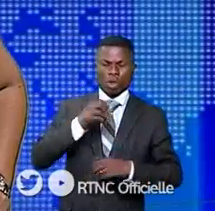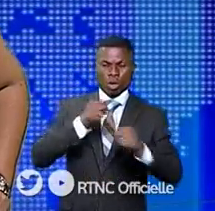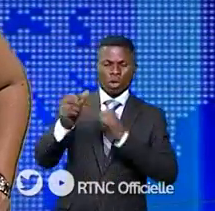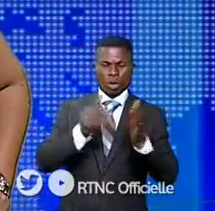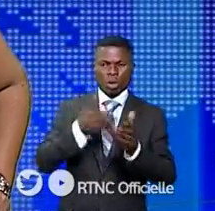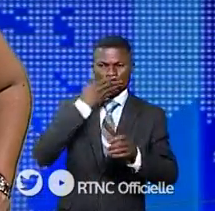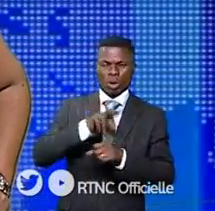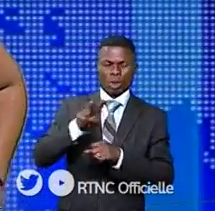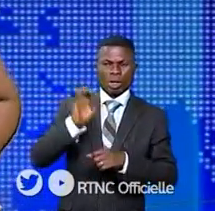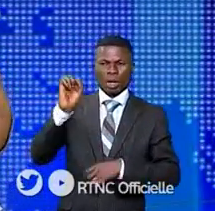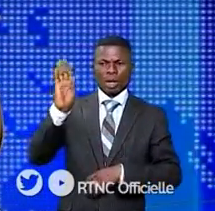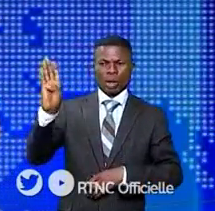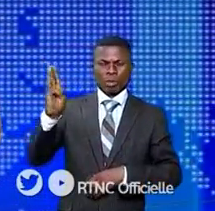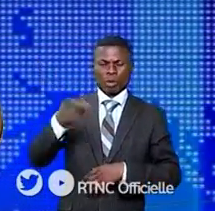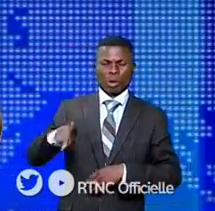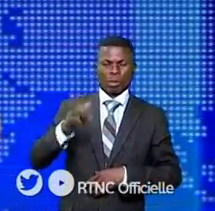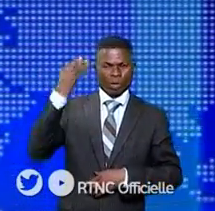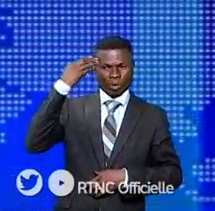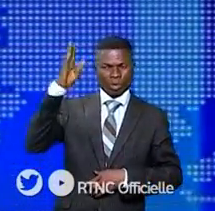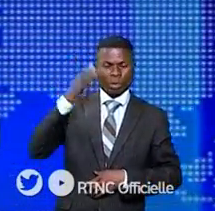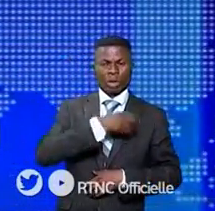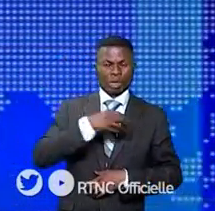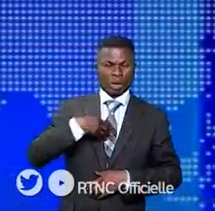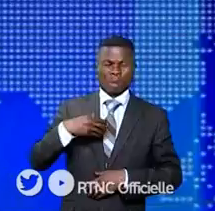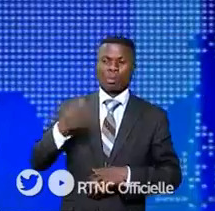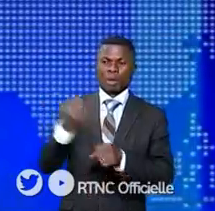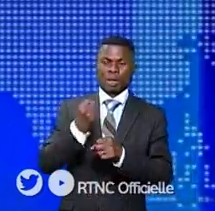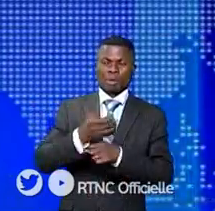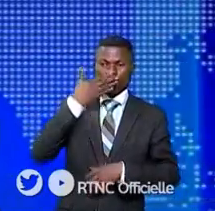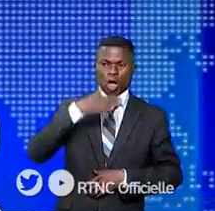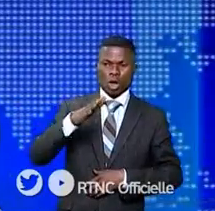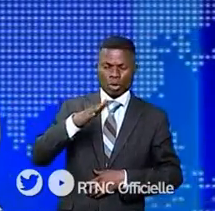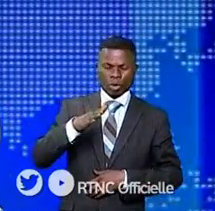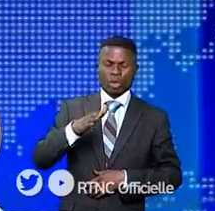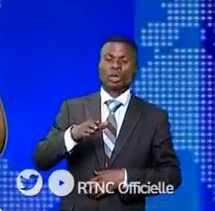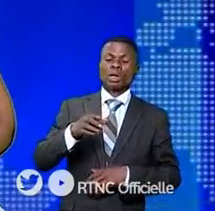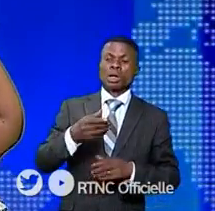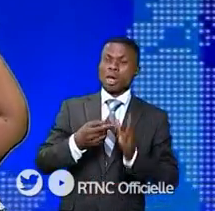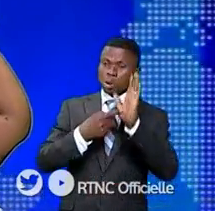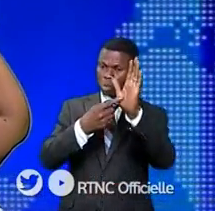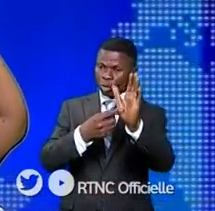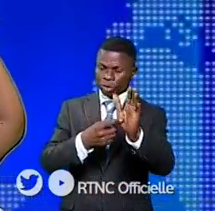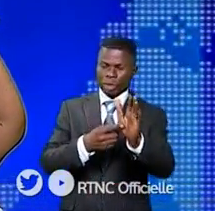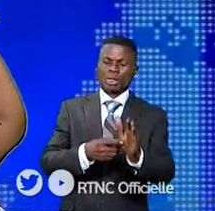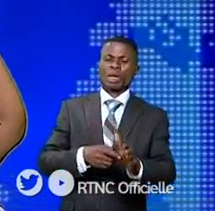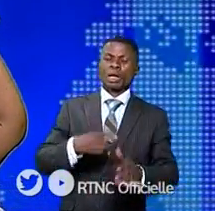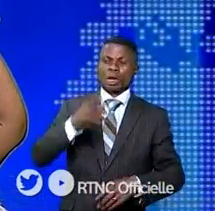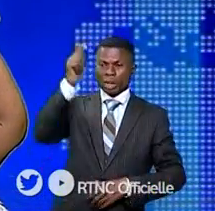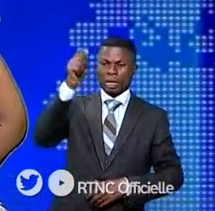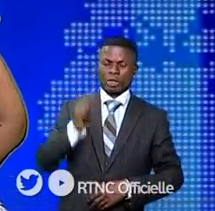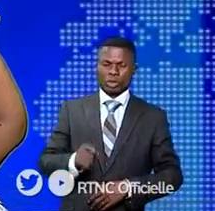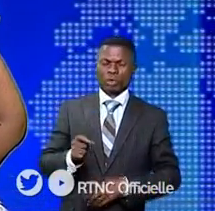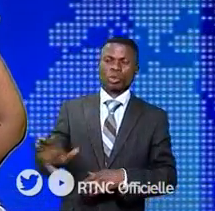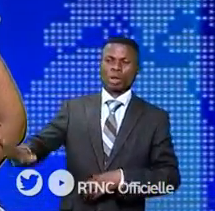contre Ebola dans la province de l'Équateur. Les femmes prestataires de soins pointent du doigt le personnel onusien et les